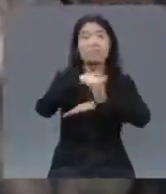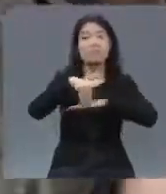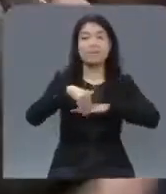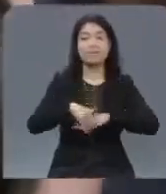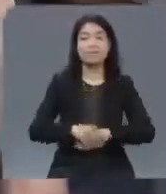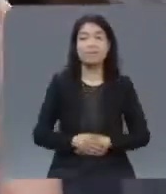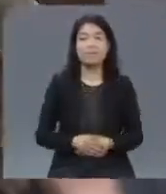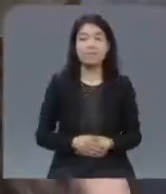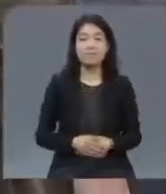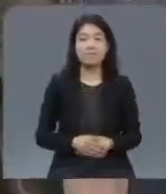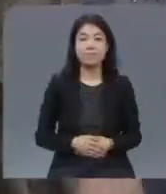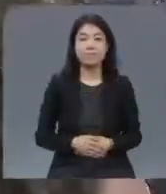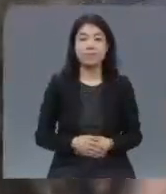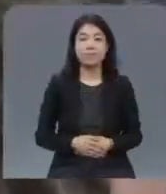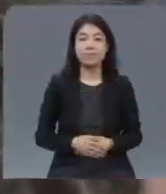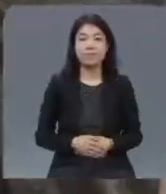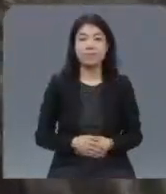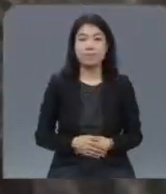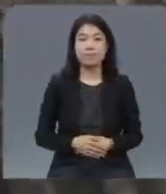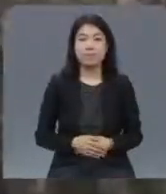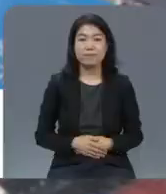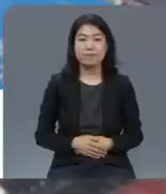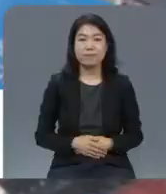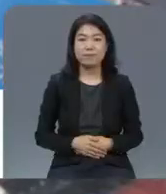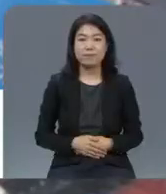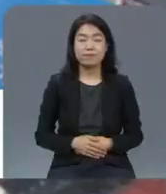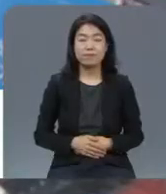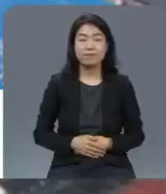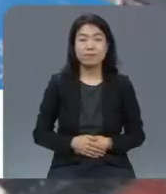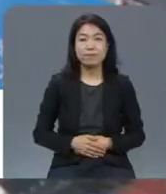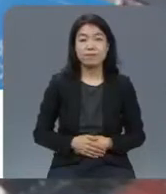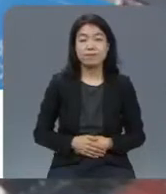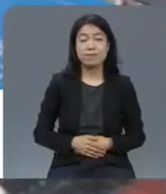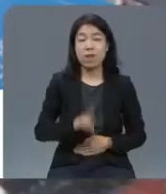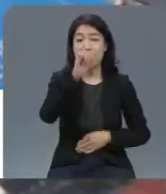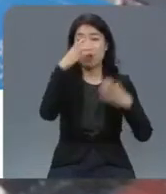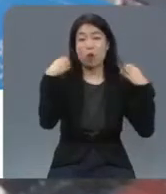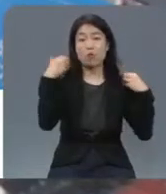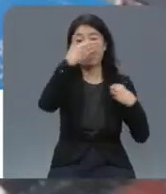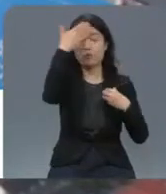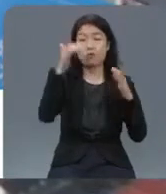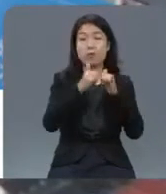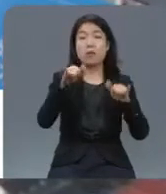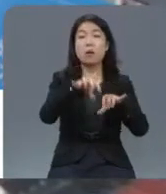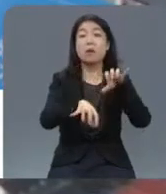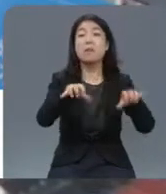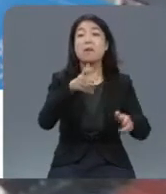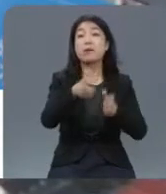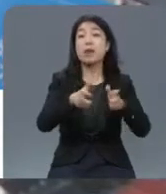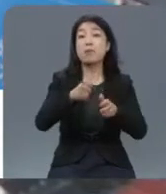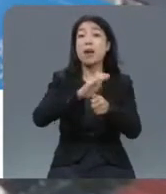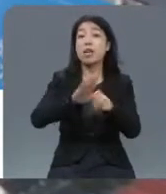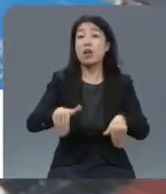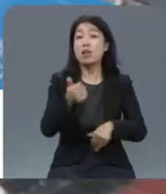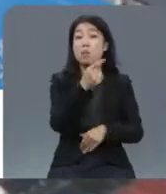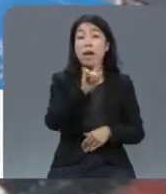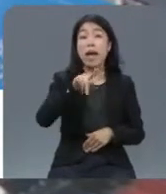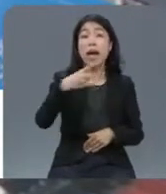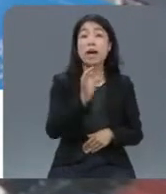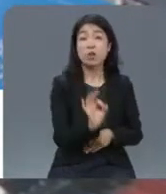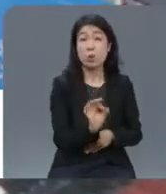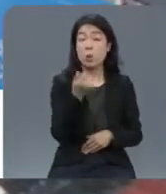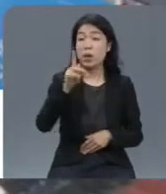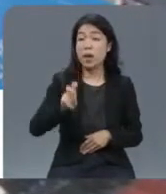tbc 뉴스 우정 연 입니다 정부의 청년 마을 사업이 경남에서는 하동과 함양에서